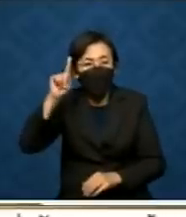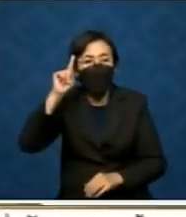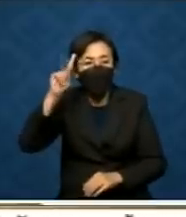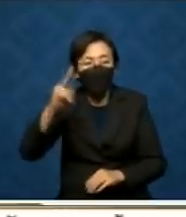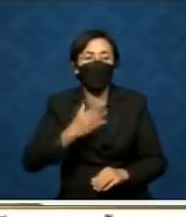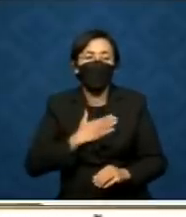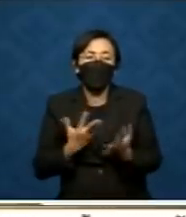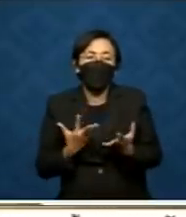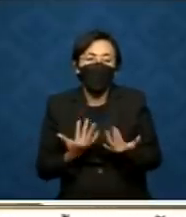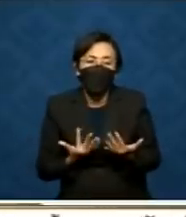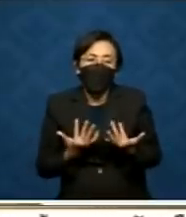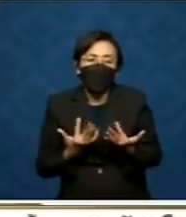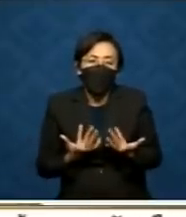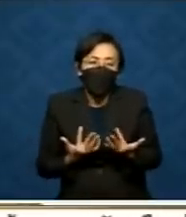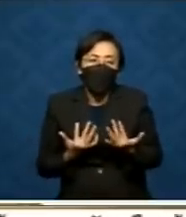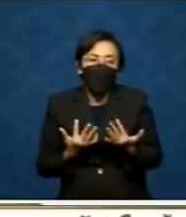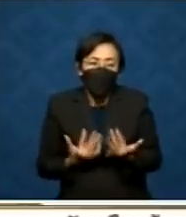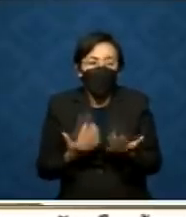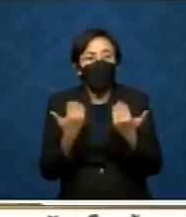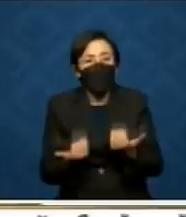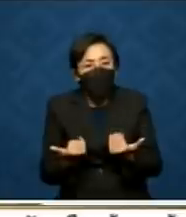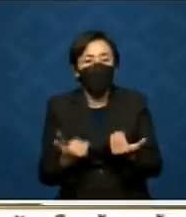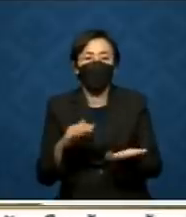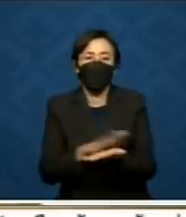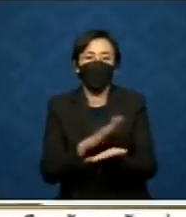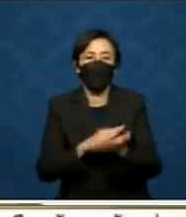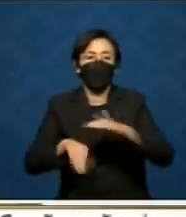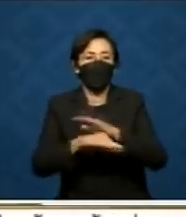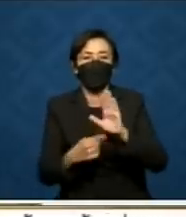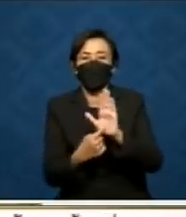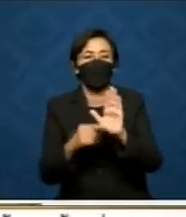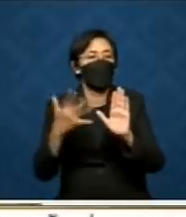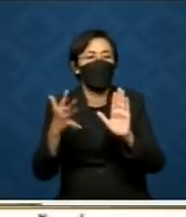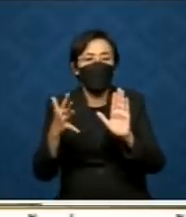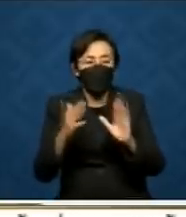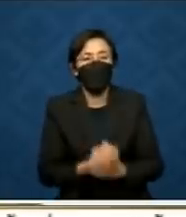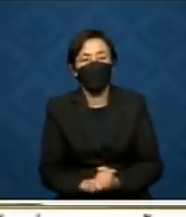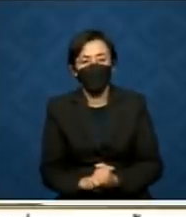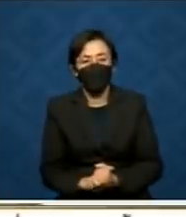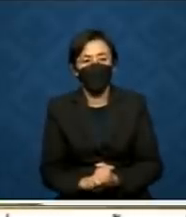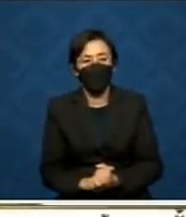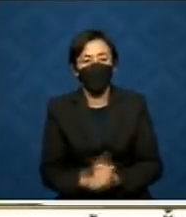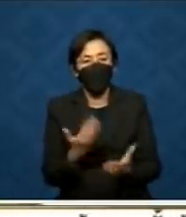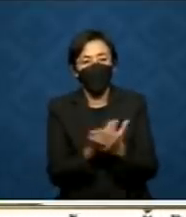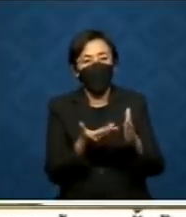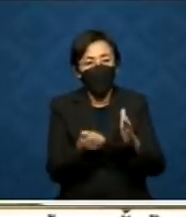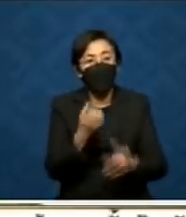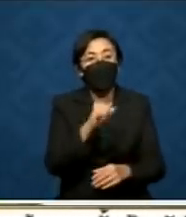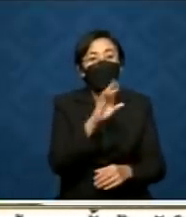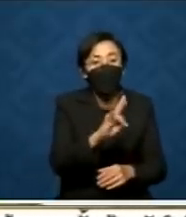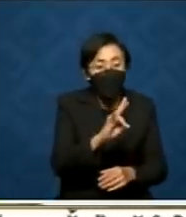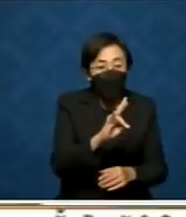รอผมรอผมรอจนถึงวันนี้ไม่มาแสดงถ้าไม่มาแสดงเลยว่าคุณเบิร์ทไฟ 17